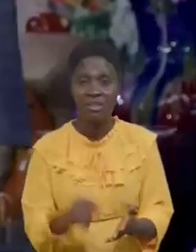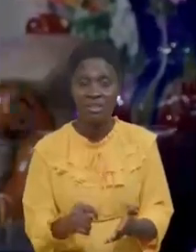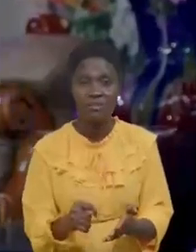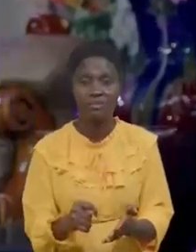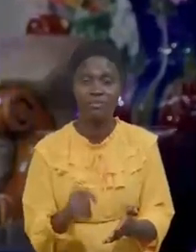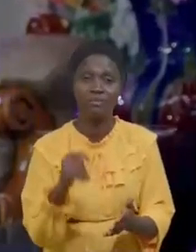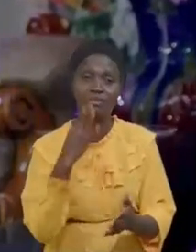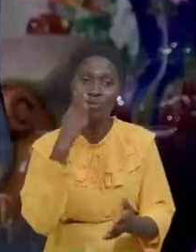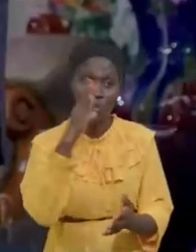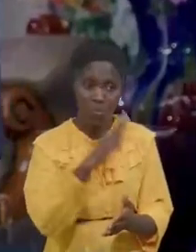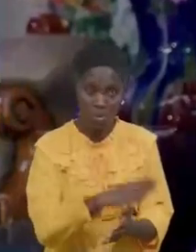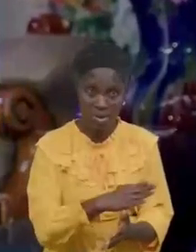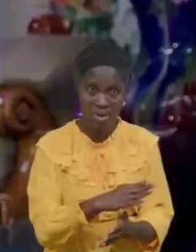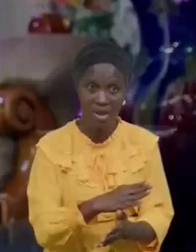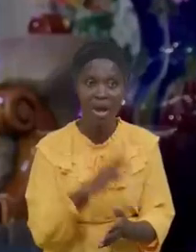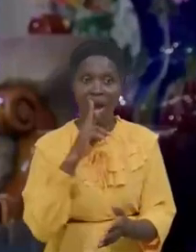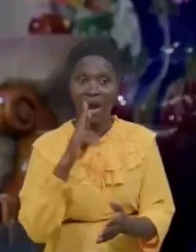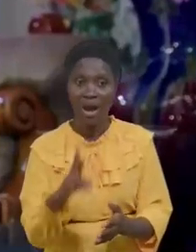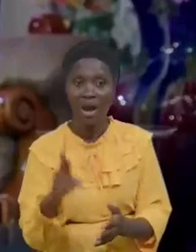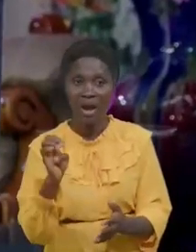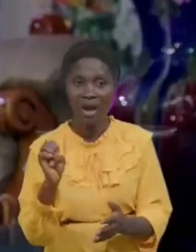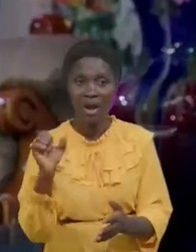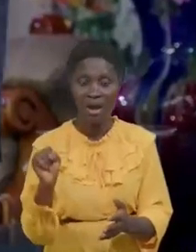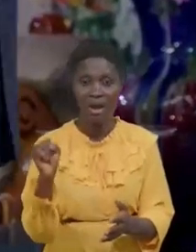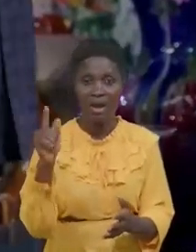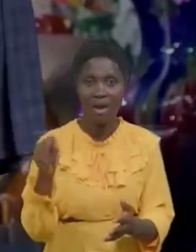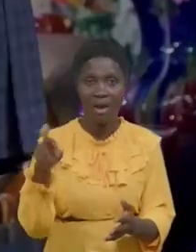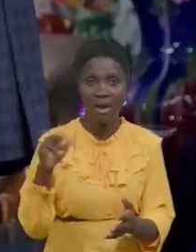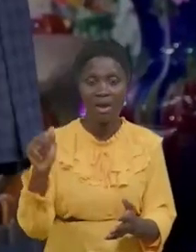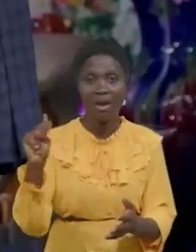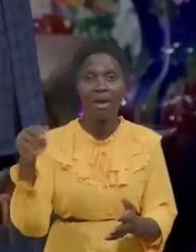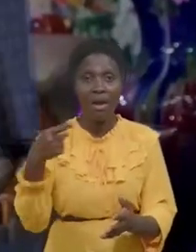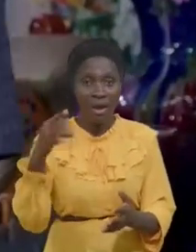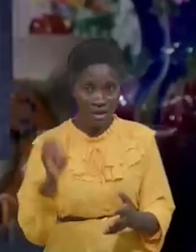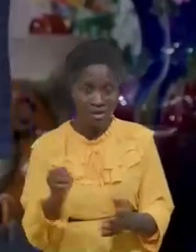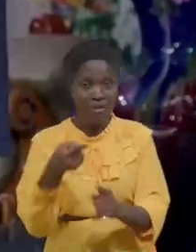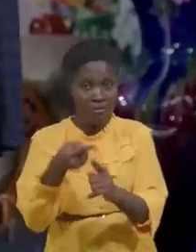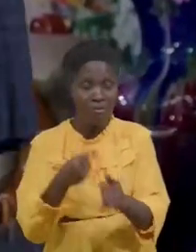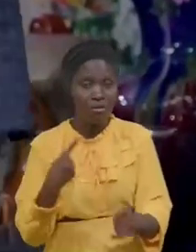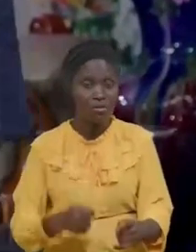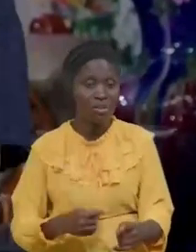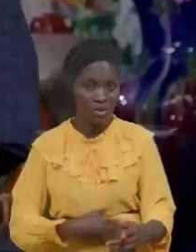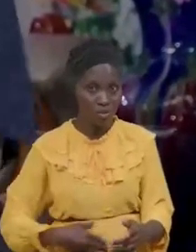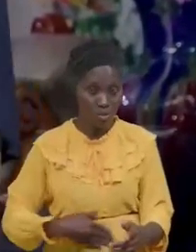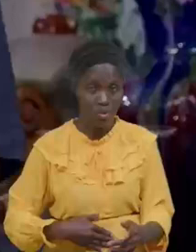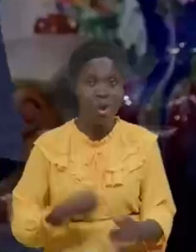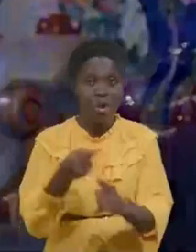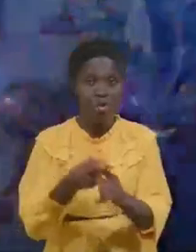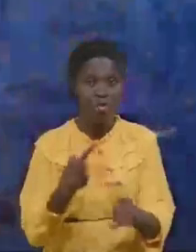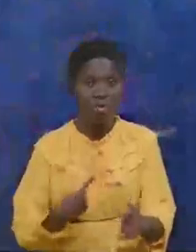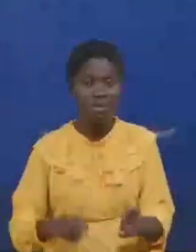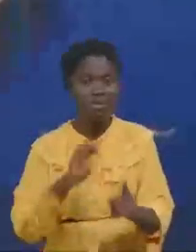le sein maternel, avant l'influence de l'environnement sur quelqu'un, avant que